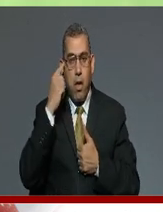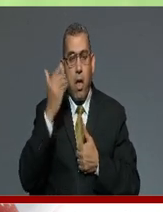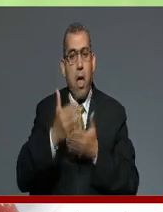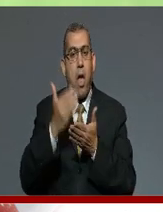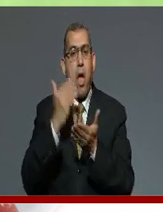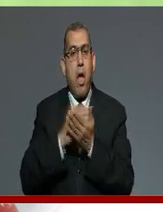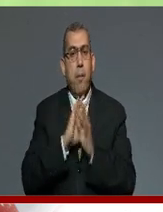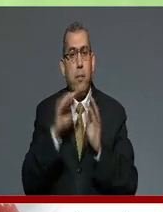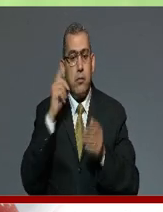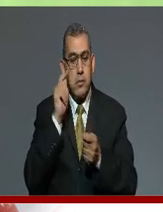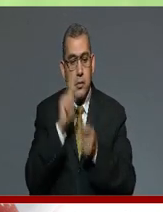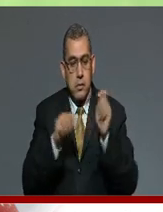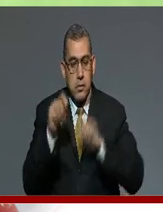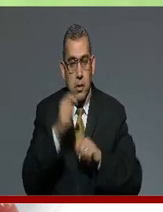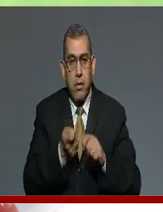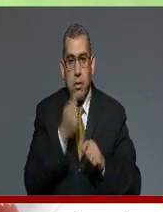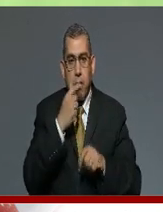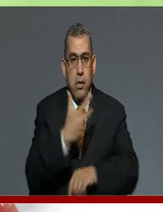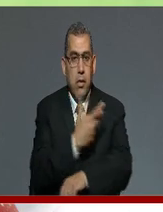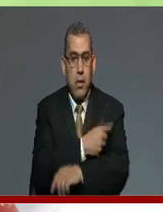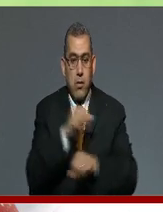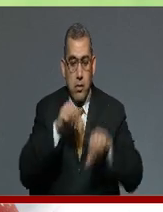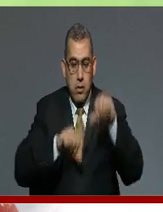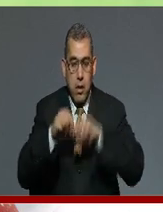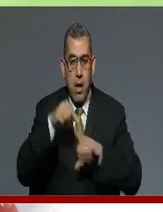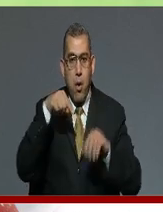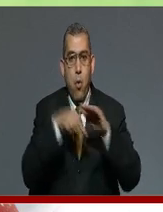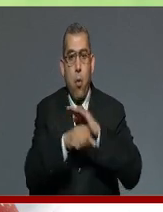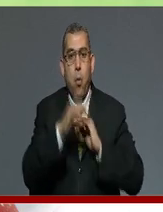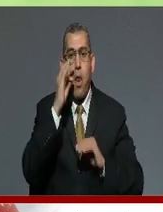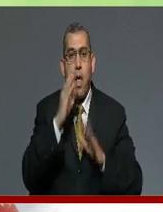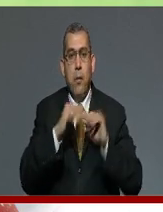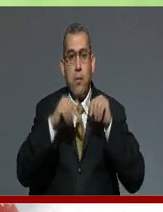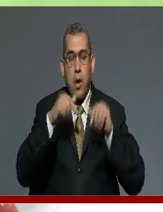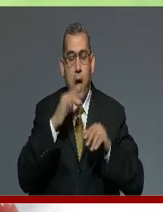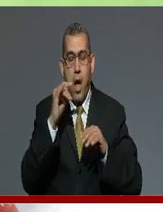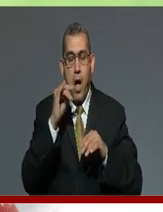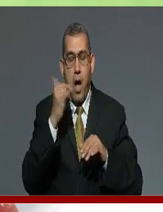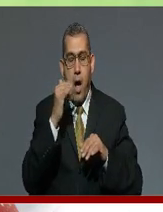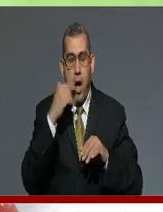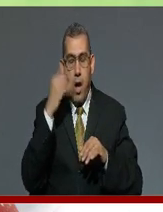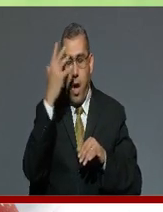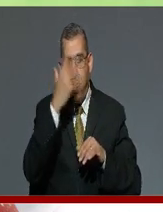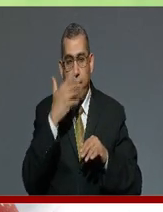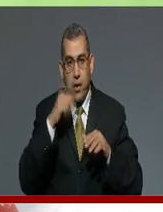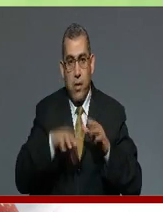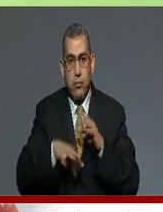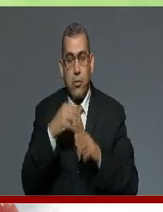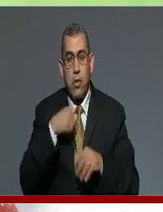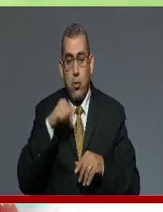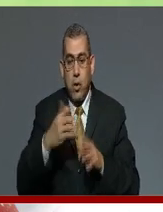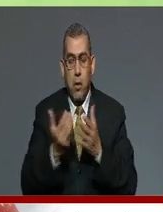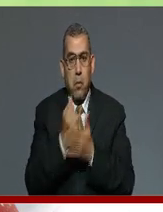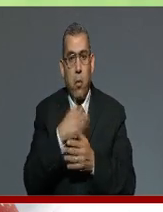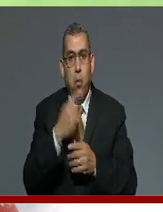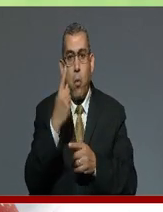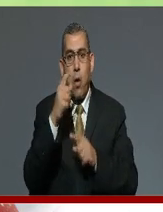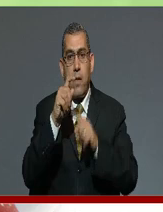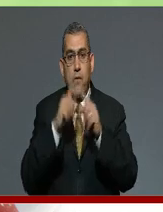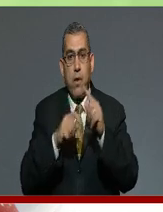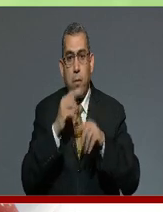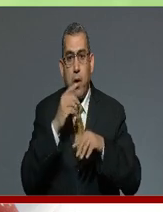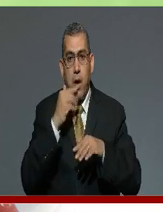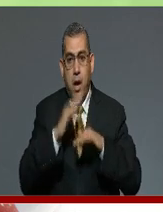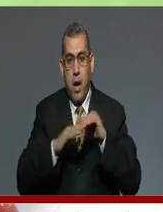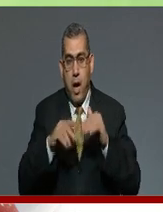التصنيع المحلي دعوني اقول لكم اننا لدينا واحد بالمئه فقط من الامصال